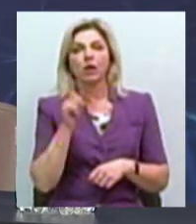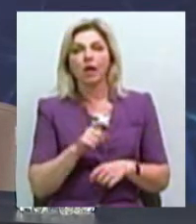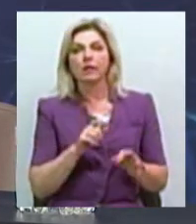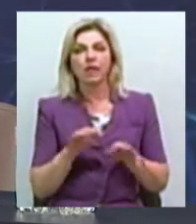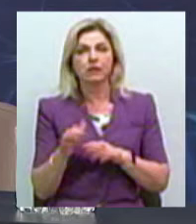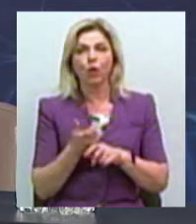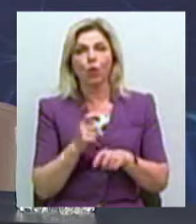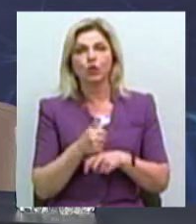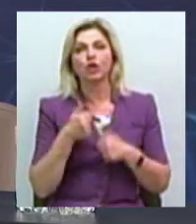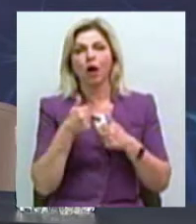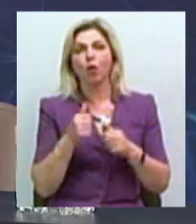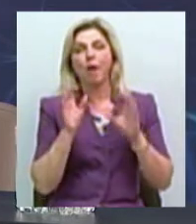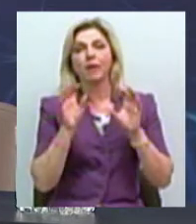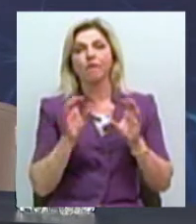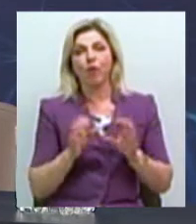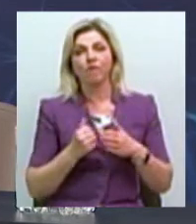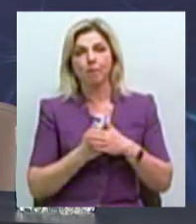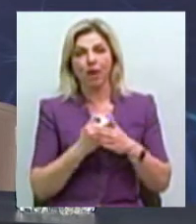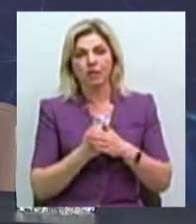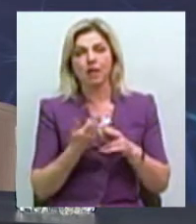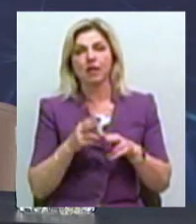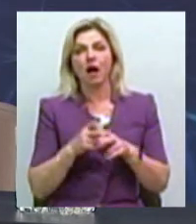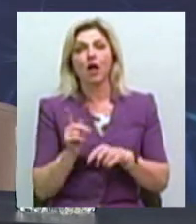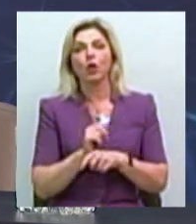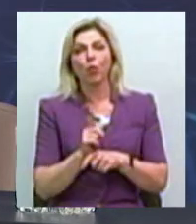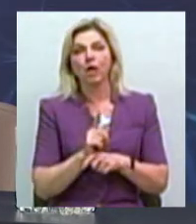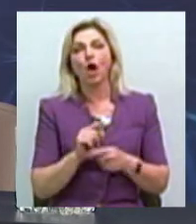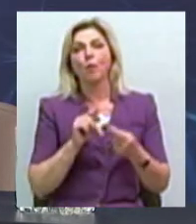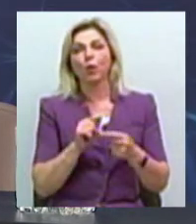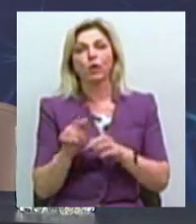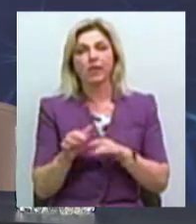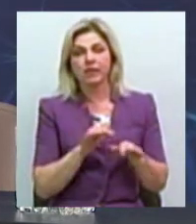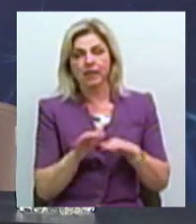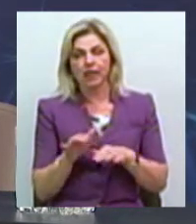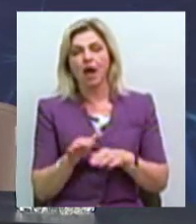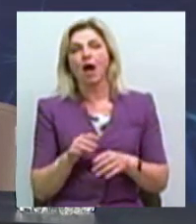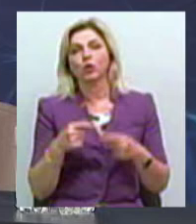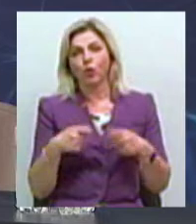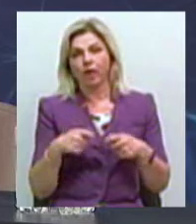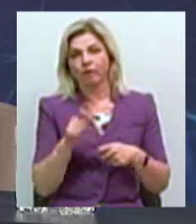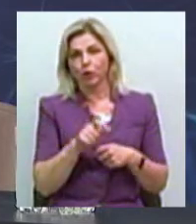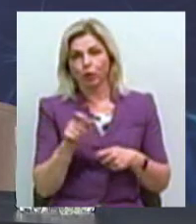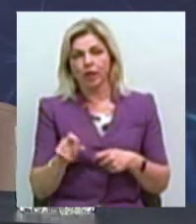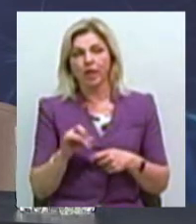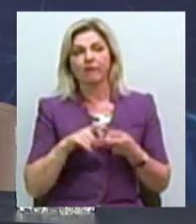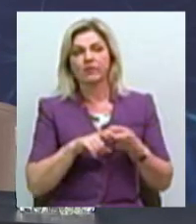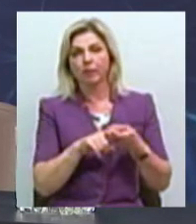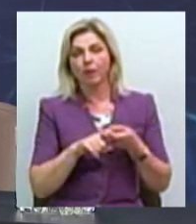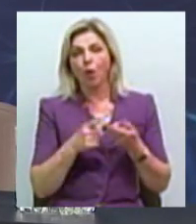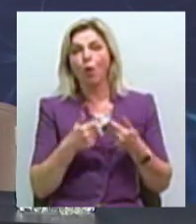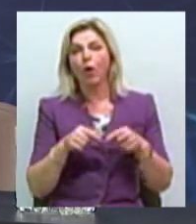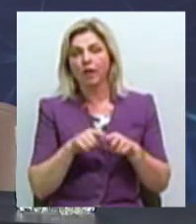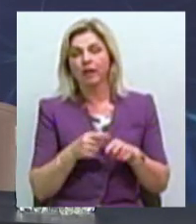гарна нормативна правова база, яка регулює питання протидії торгівлі людьми, яка регулює питання взаємодії органів, які